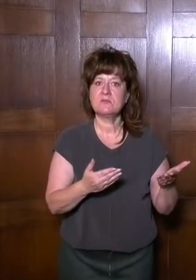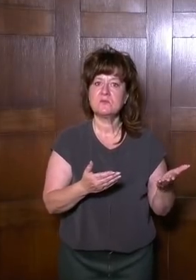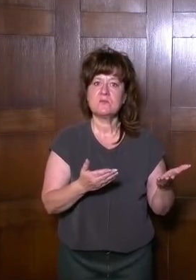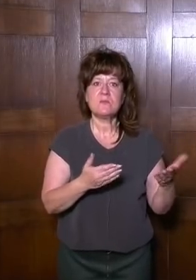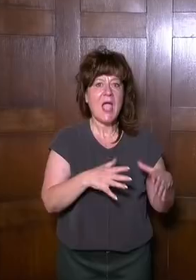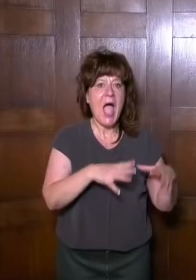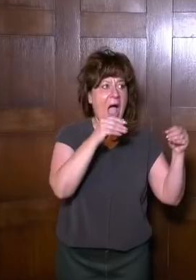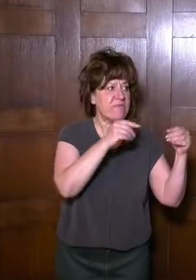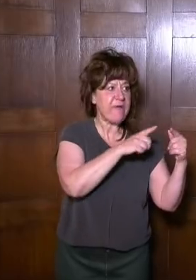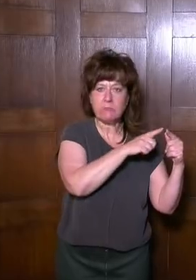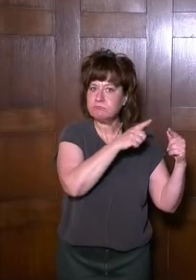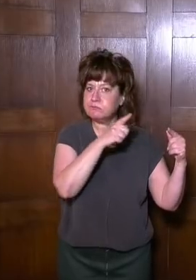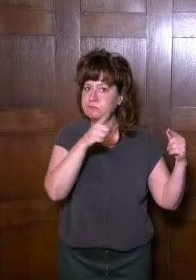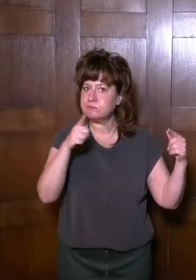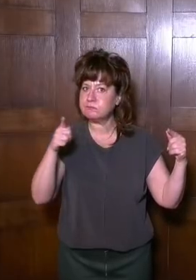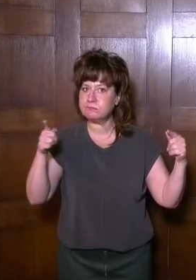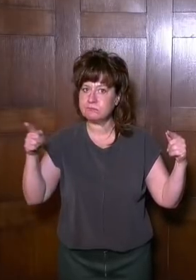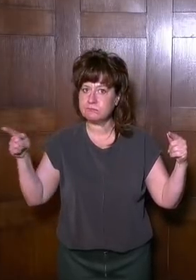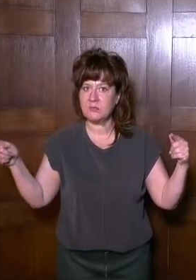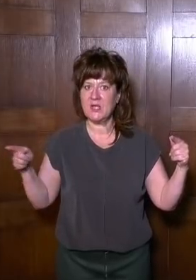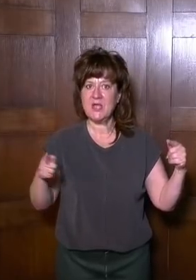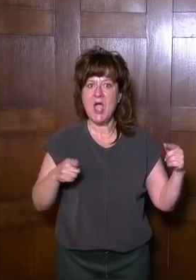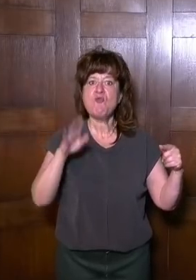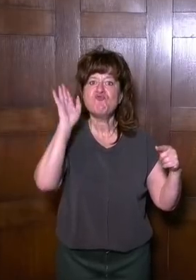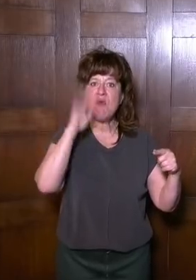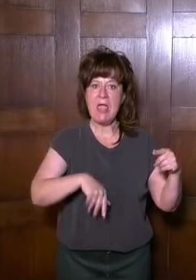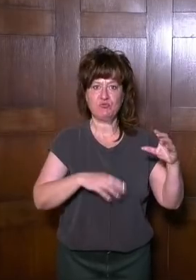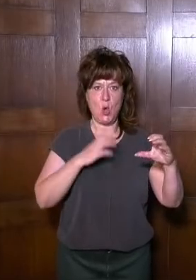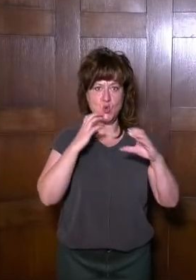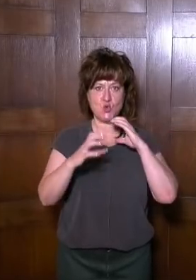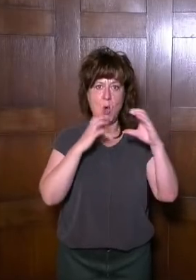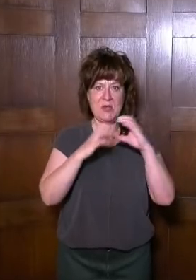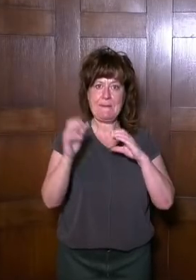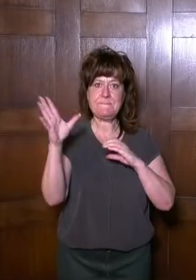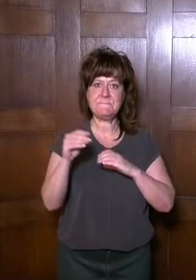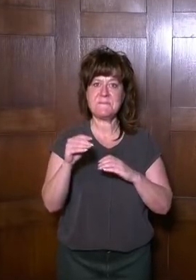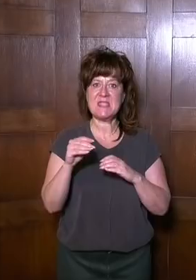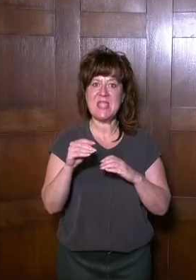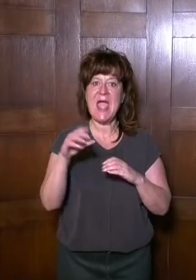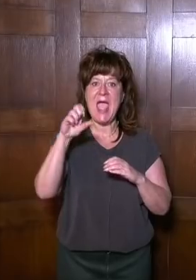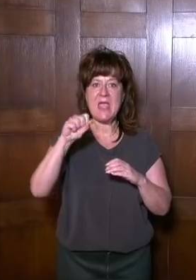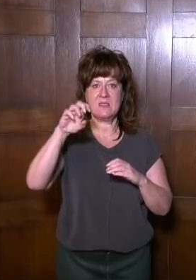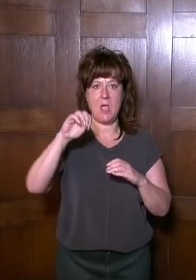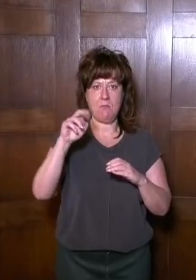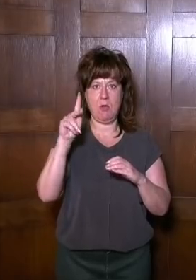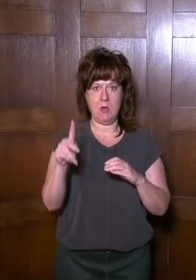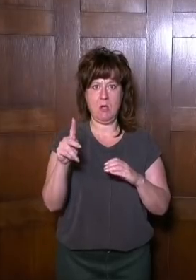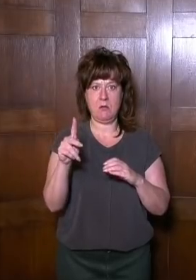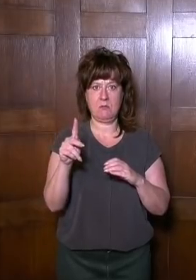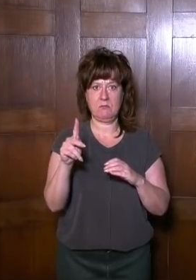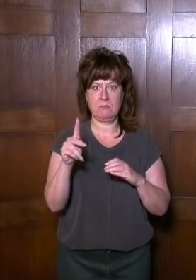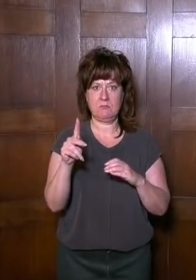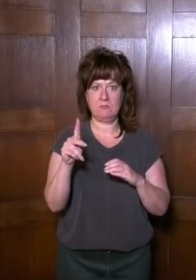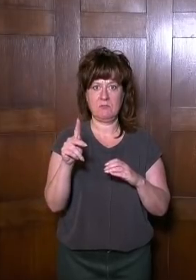von Anfang bis Ende eigentlich zog sich die schlechte Kommunikation mit dem SMK dadurch,